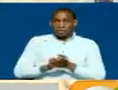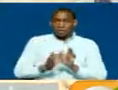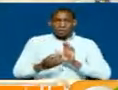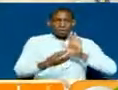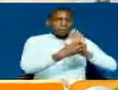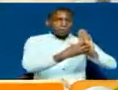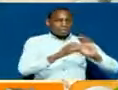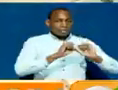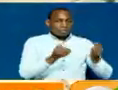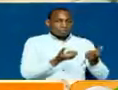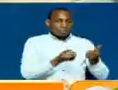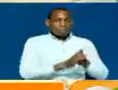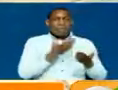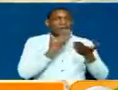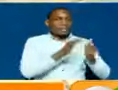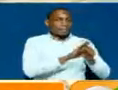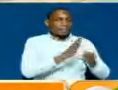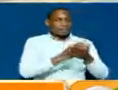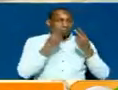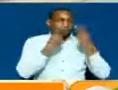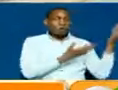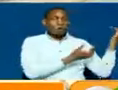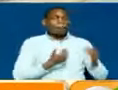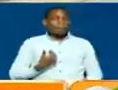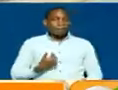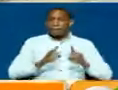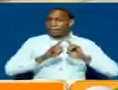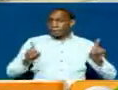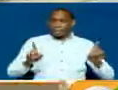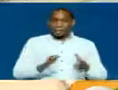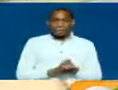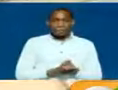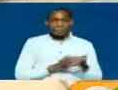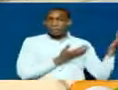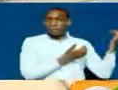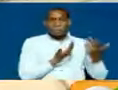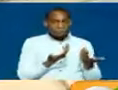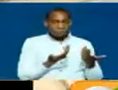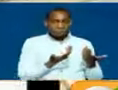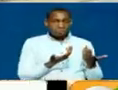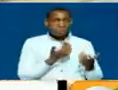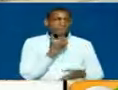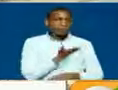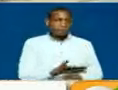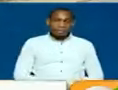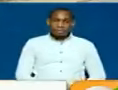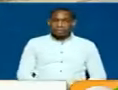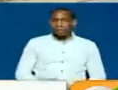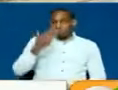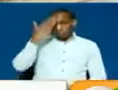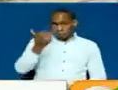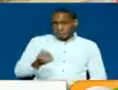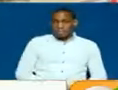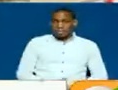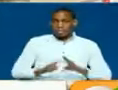vya habari, tulishukuru sana kwa sababu tuliona ni mwangaza. Lakini mwangaza ule ni kama umefifia kiasi. Kwa